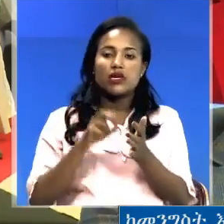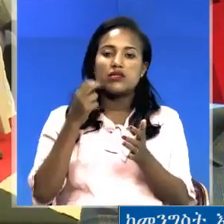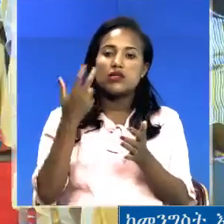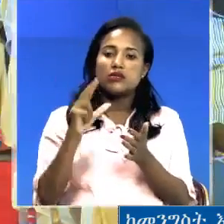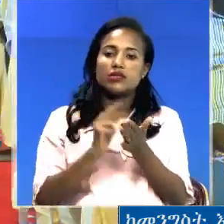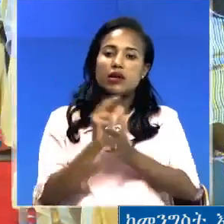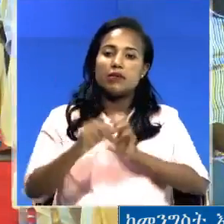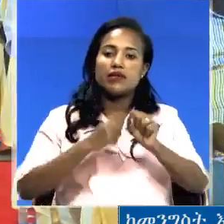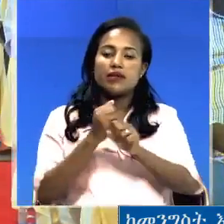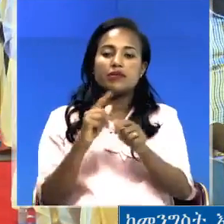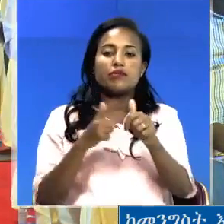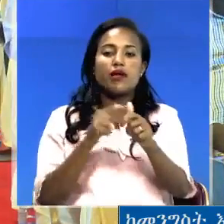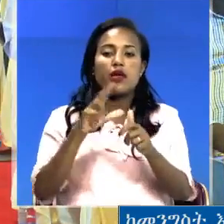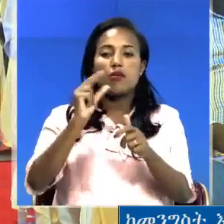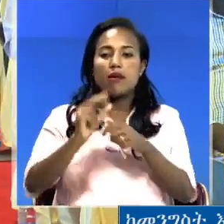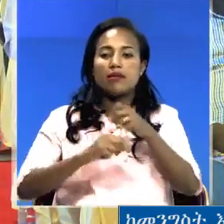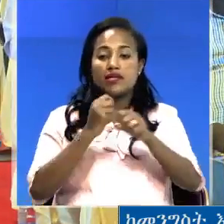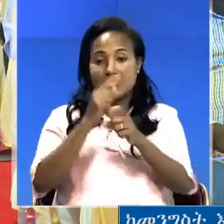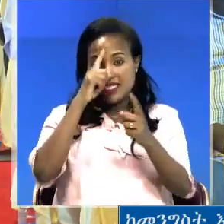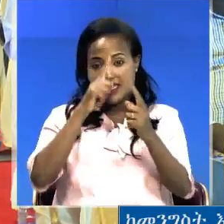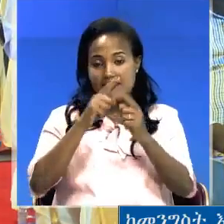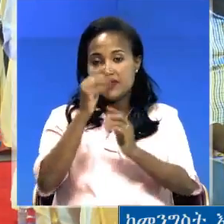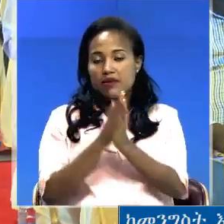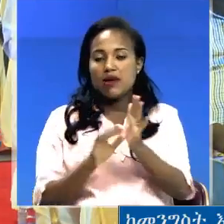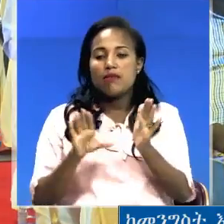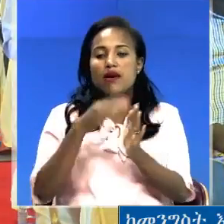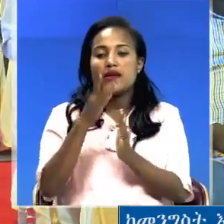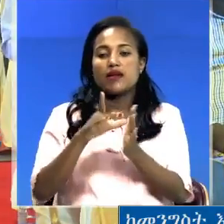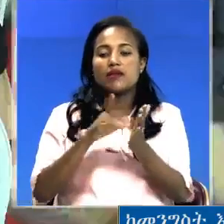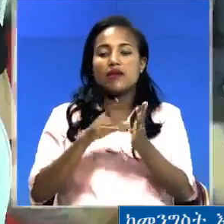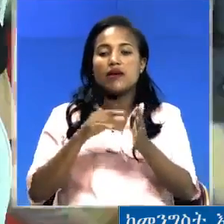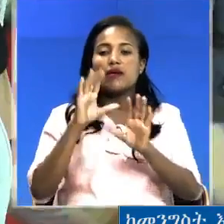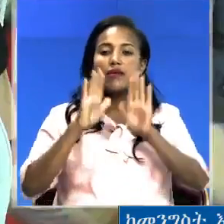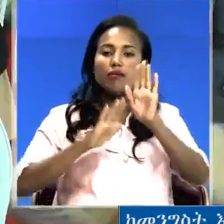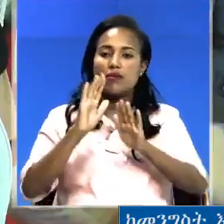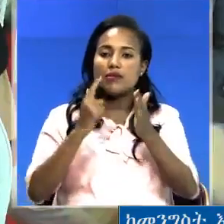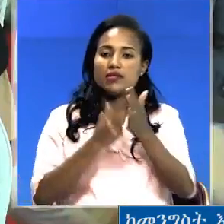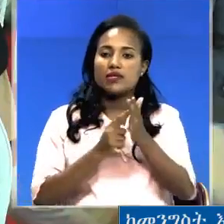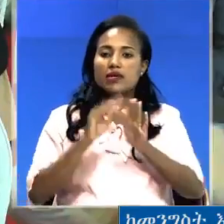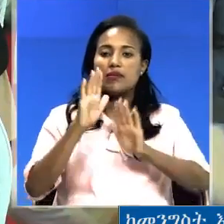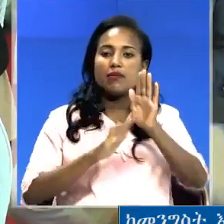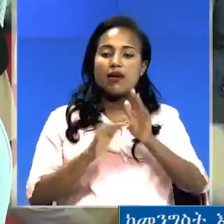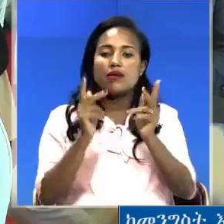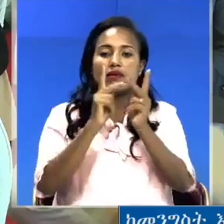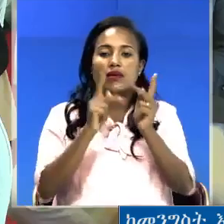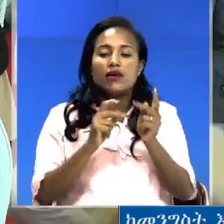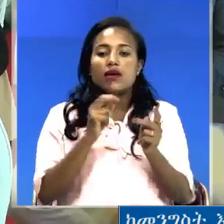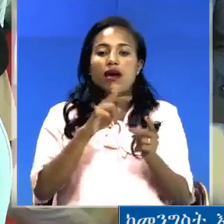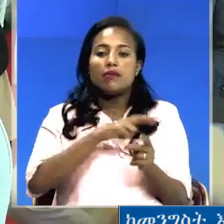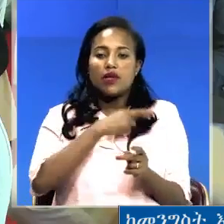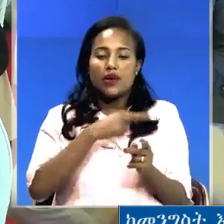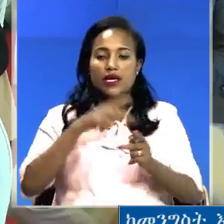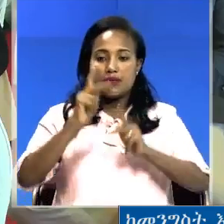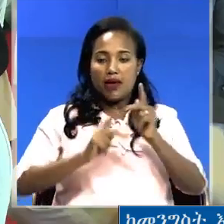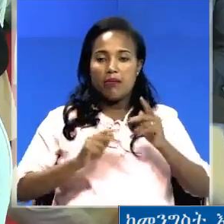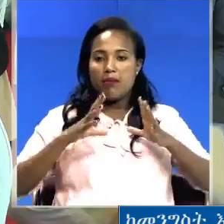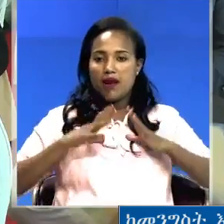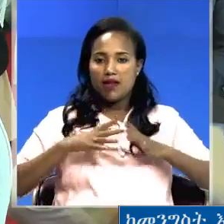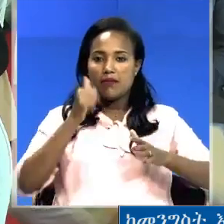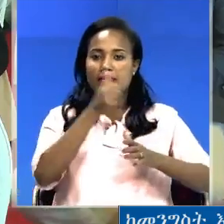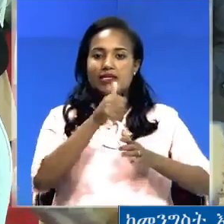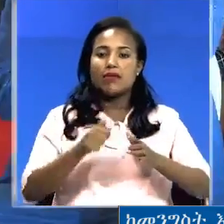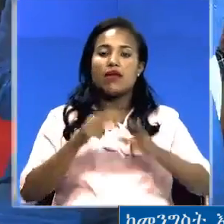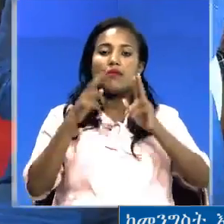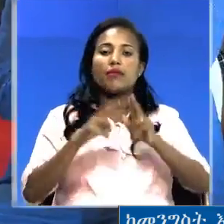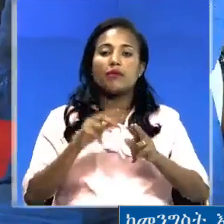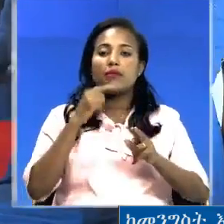አመት የመጀመሪያ ሩብ አመት እቅድ አፈጻጸሙን በባህር ዳር ከተማ ገምግሟል። በዚህ የግምገማ መድረክም ሃይማኖታዊና ህዝባዊ በዓላትን በአዲስ አበባ ለማክበር በሚል